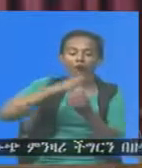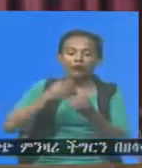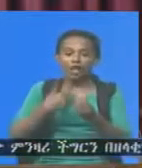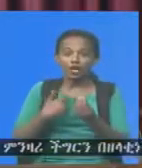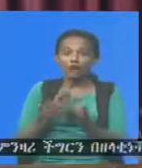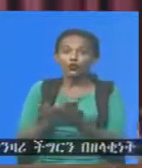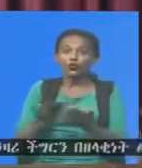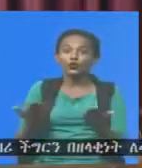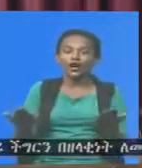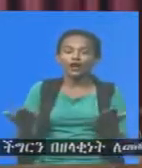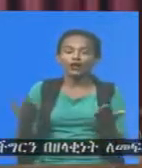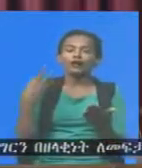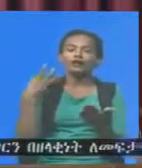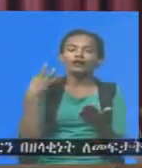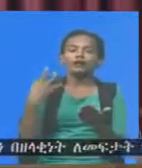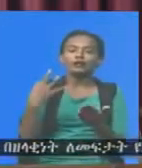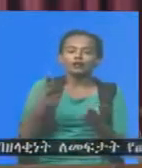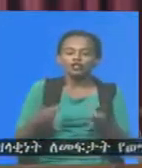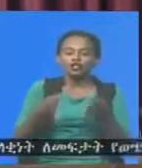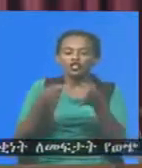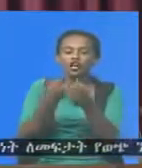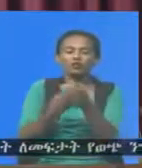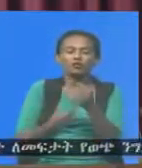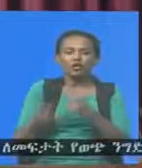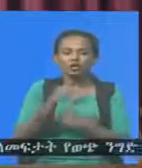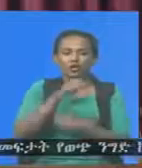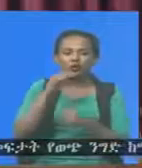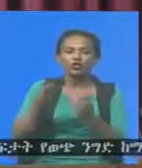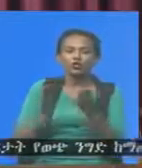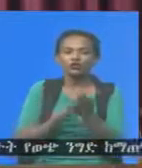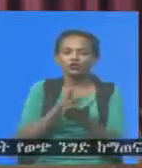ጉዳይ ለግል ማሻሻያ ብቻ ሳይሆን ዩኒቨርሲቲዎች